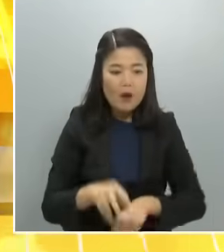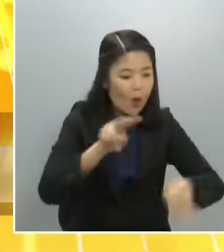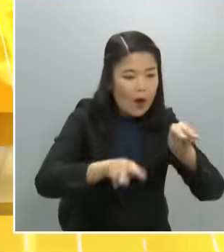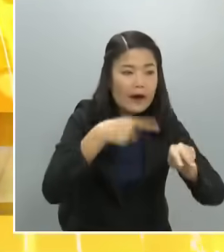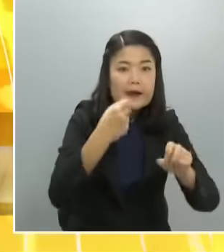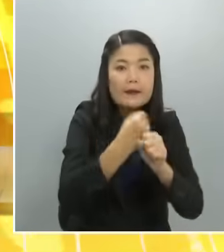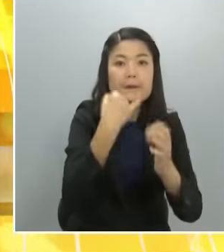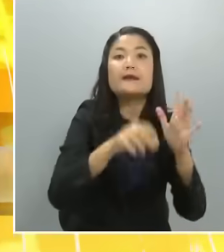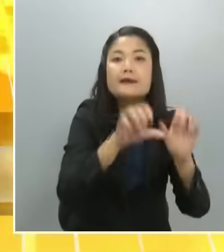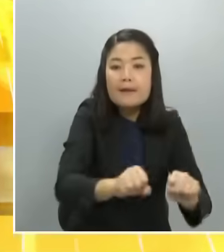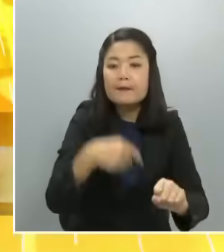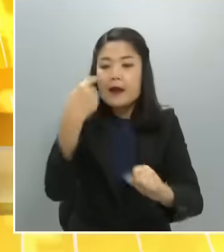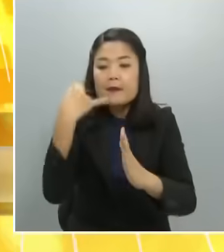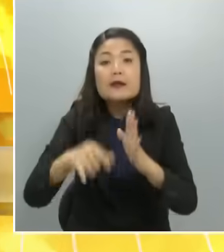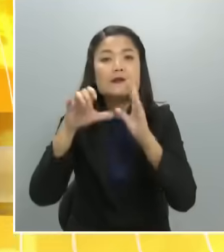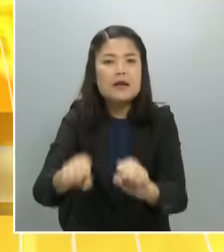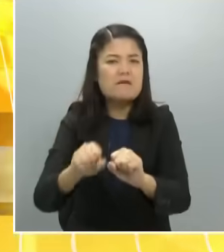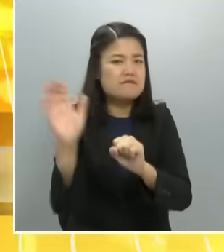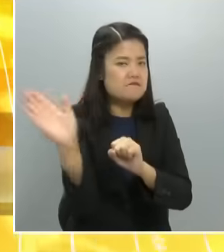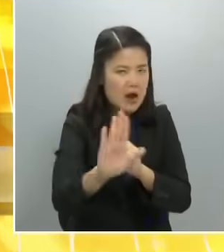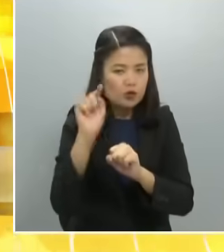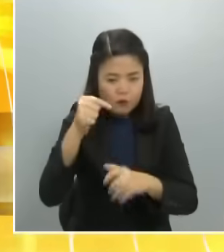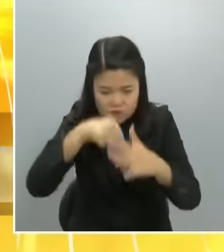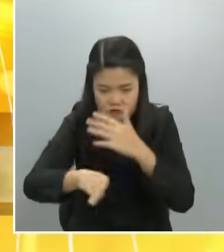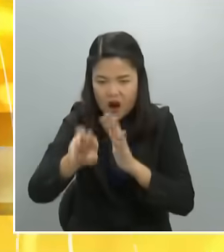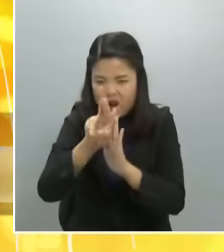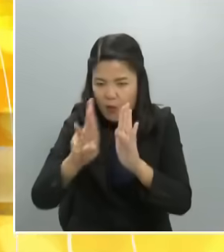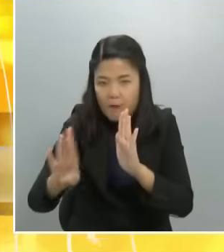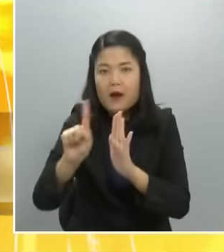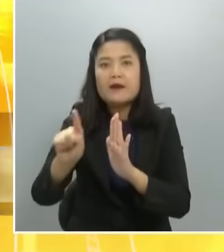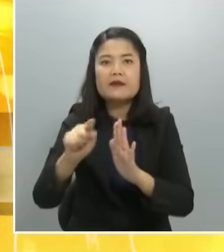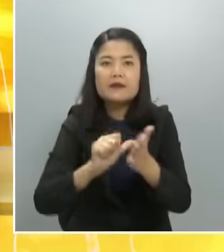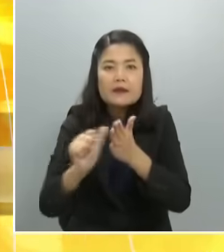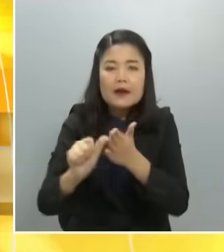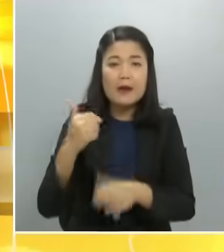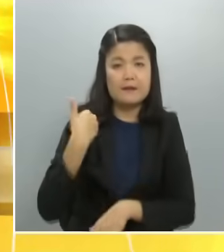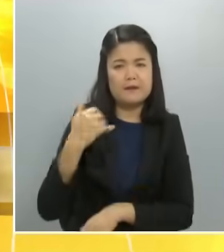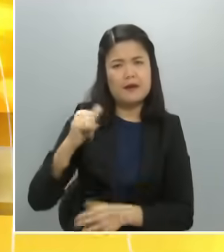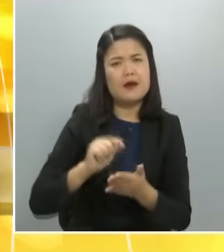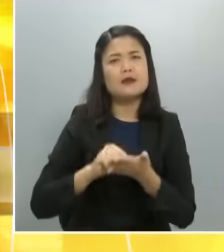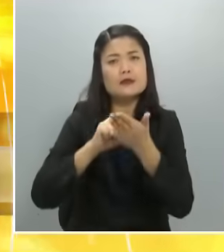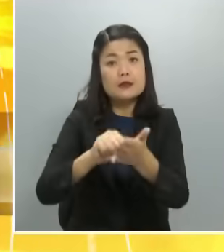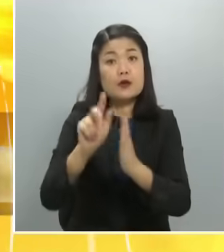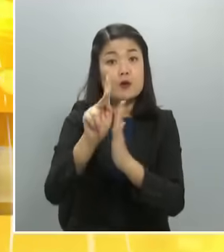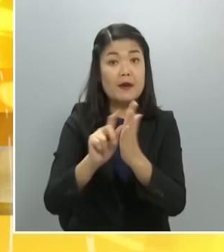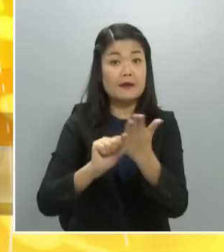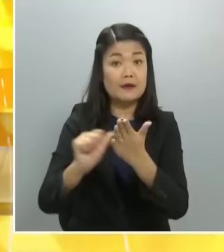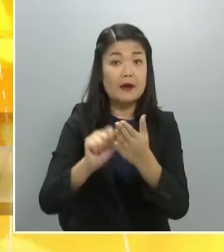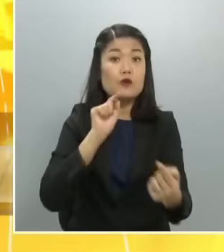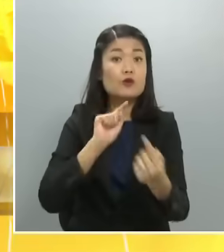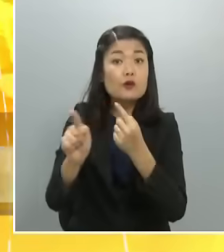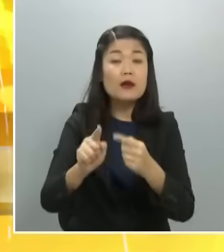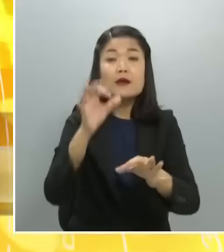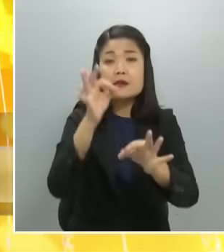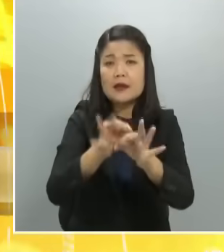ผิดเพียงอย่างเดียวผบ.ตร.บอกเตรียมจะเสนอหรืออาจจะเสนอให้มีการแก้ไขกฎหมายเรื่องการเปิดบัญชี